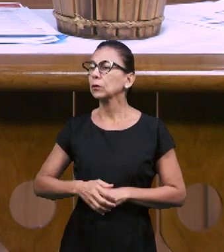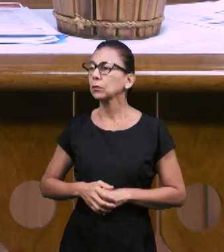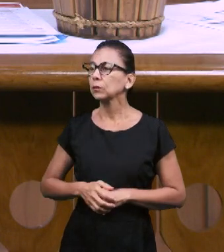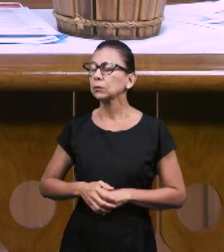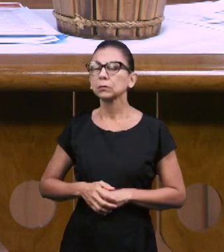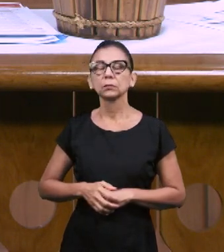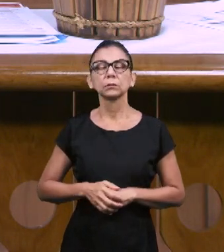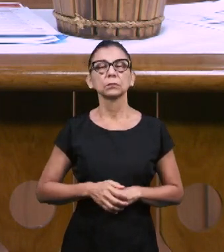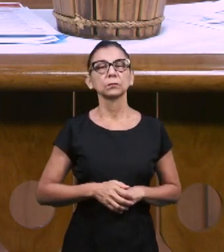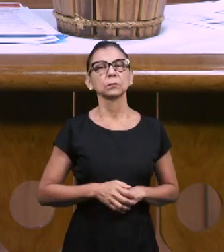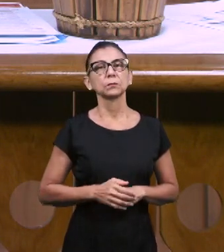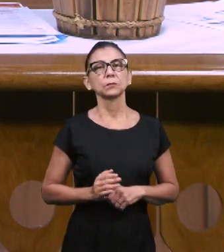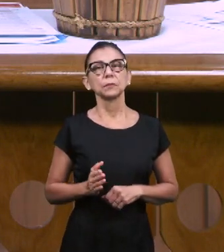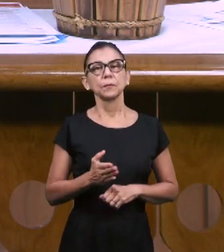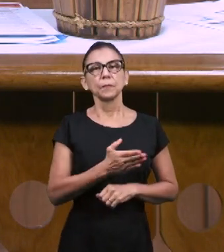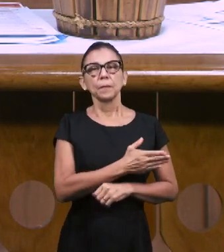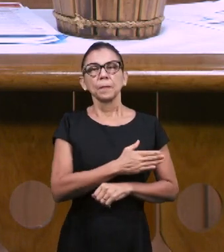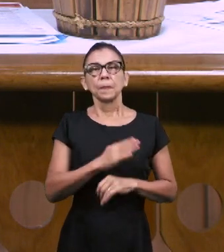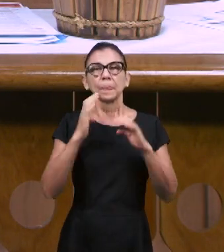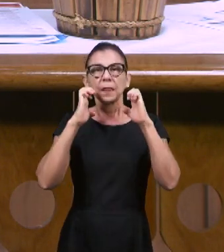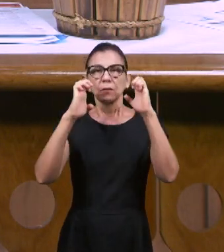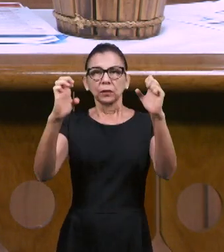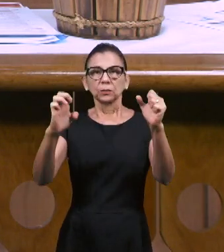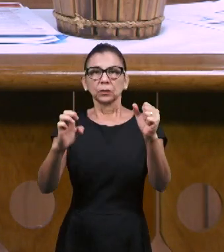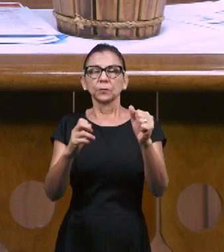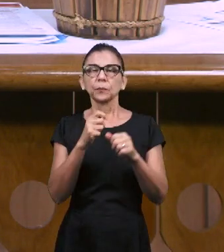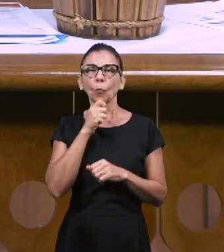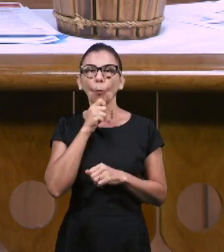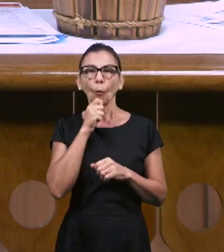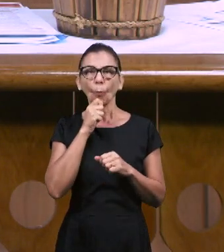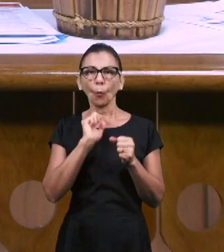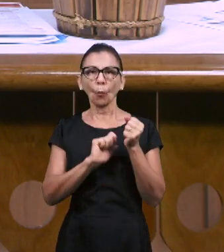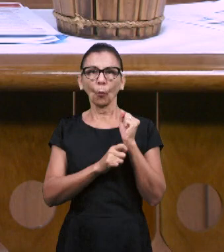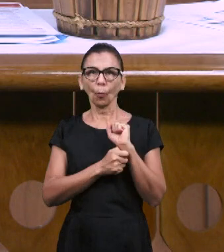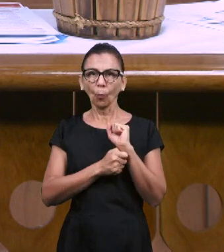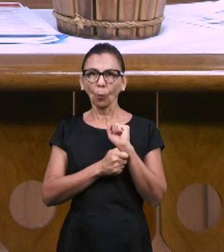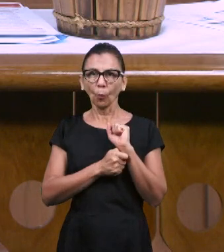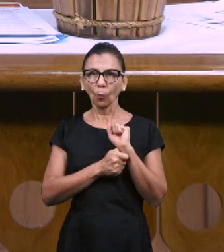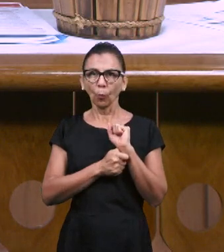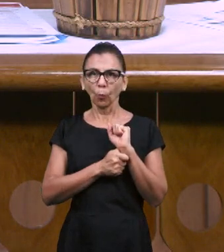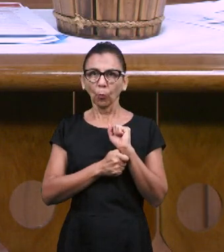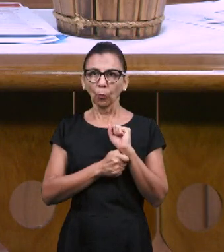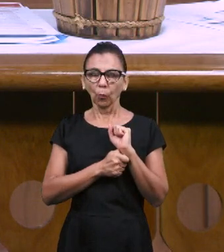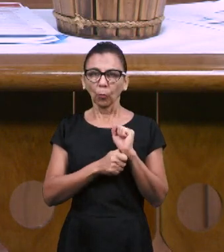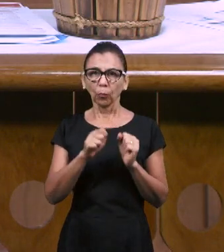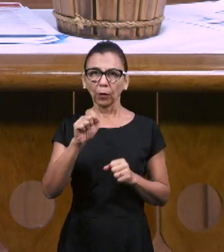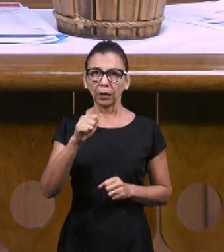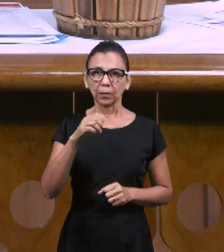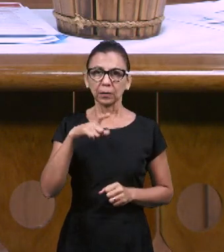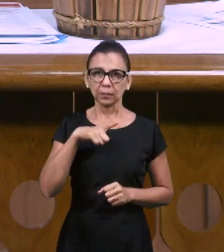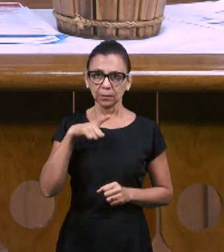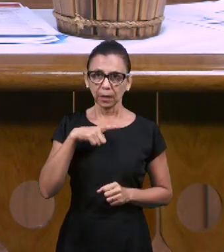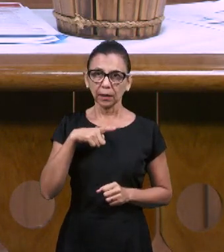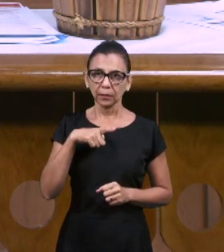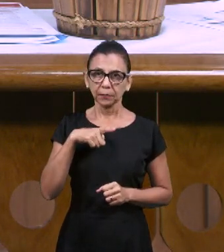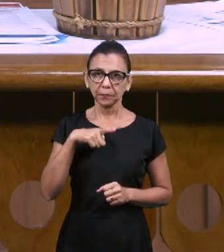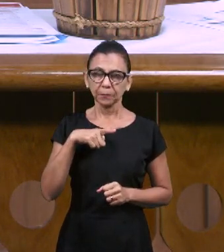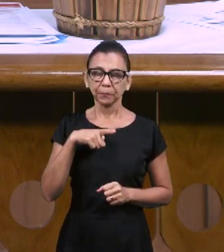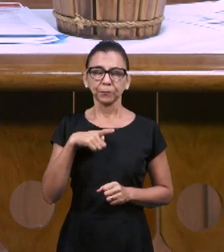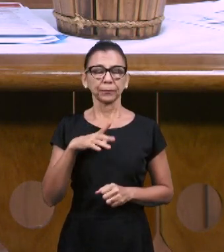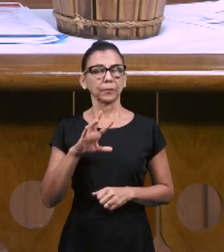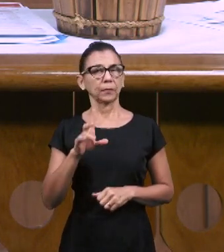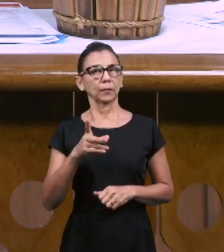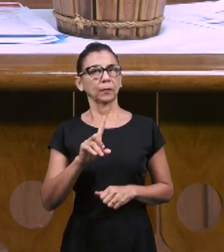voilà. Il existe évangile sans le mystère? Non, il existe. Ça peut exister le christianisme, la religion, mais évangile